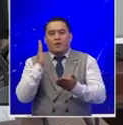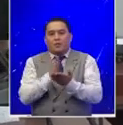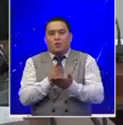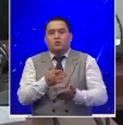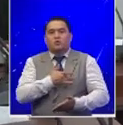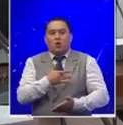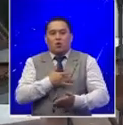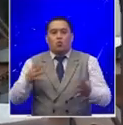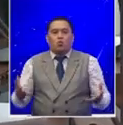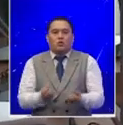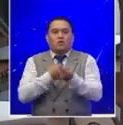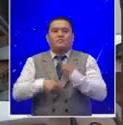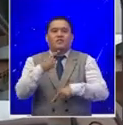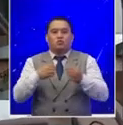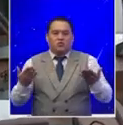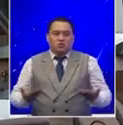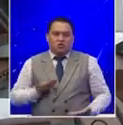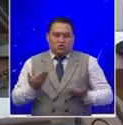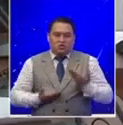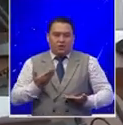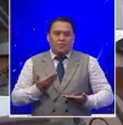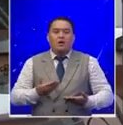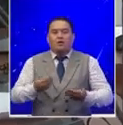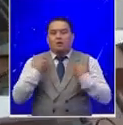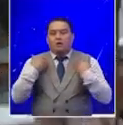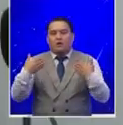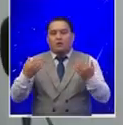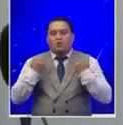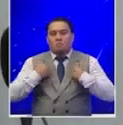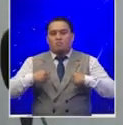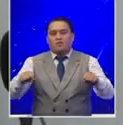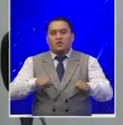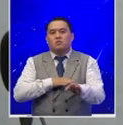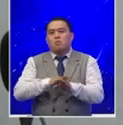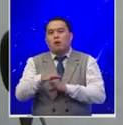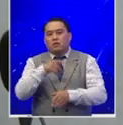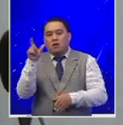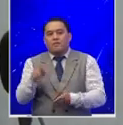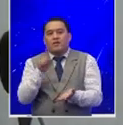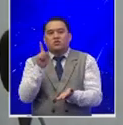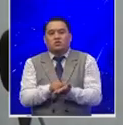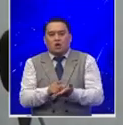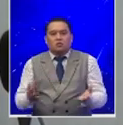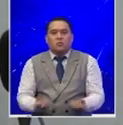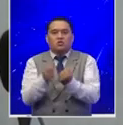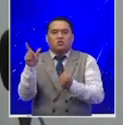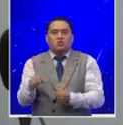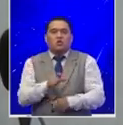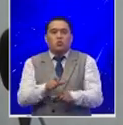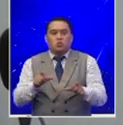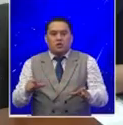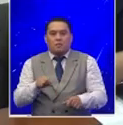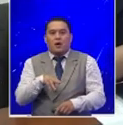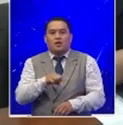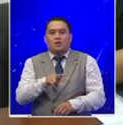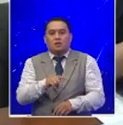Сагат удалось вернуть к жизни. За храбрость и самоотверженность, проявленные при исполнении гражданского долга и спасении жизни людей,